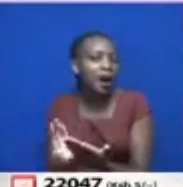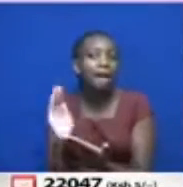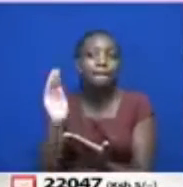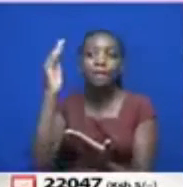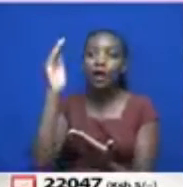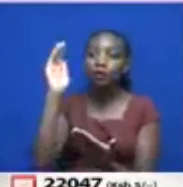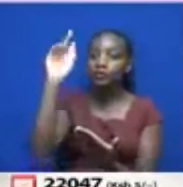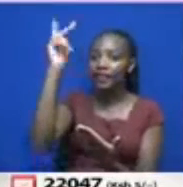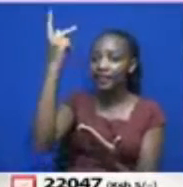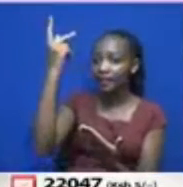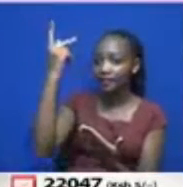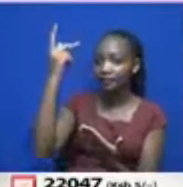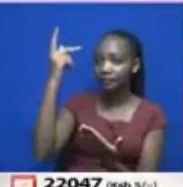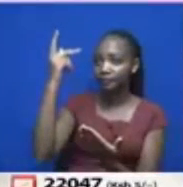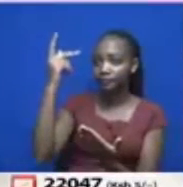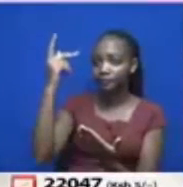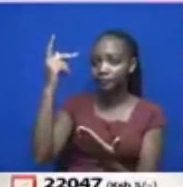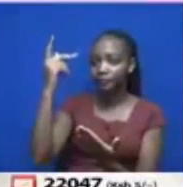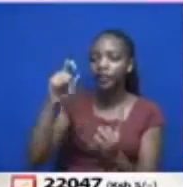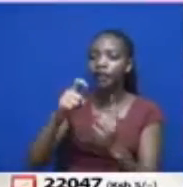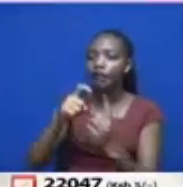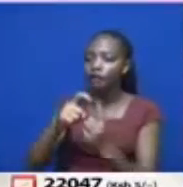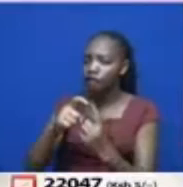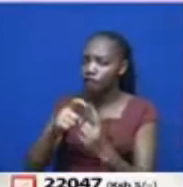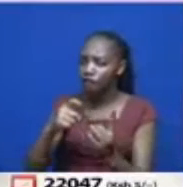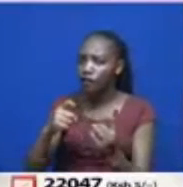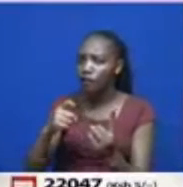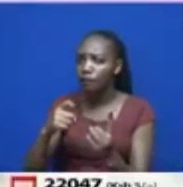ilivyo, uh-huh, kulingana na ile